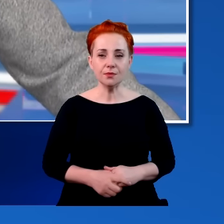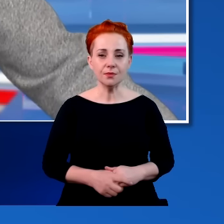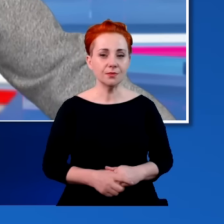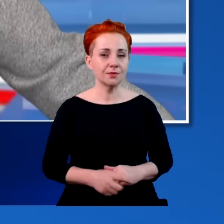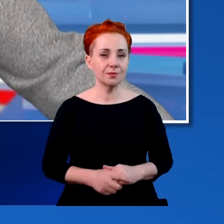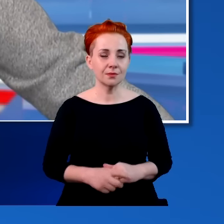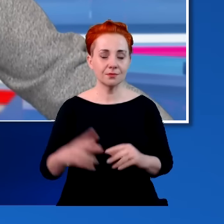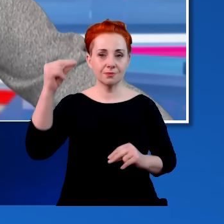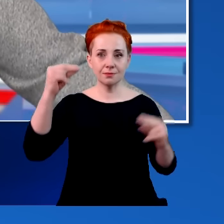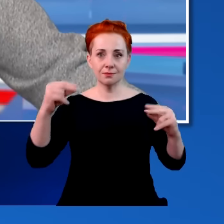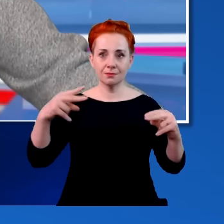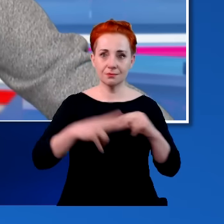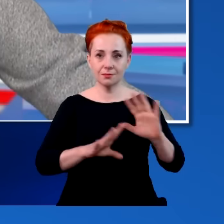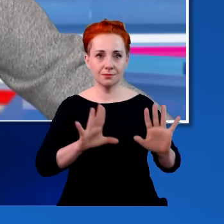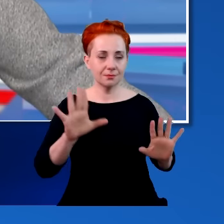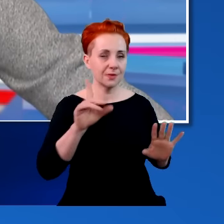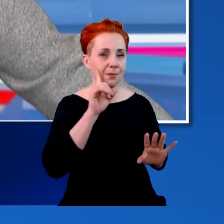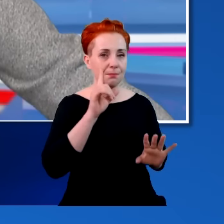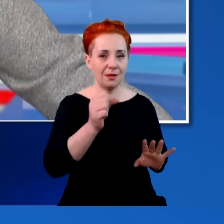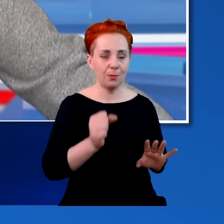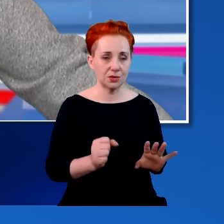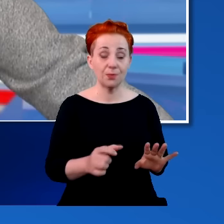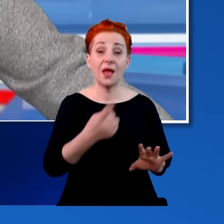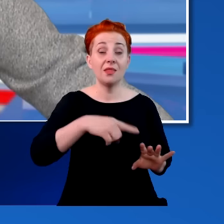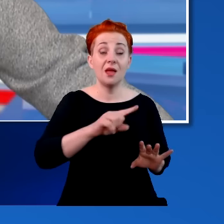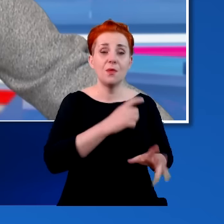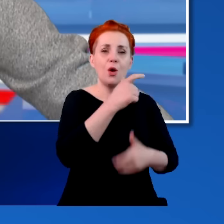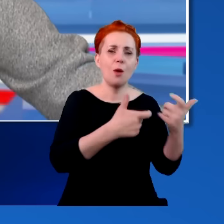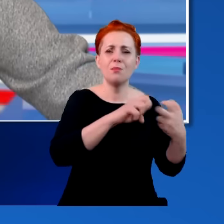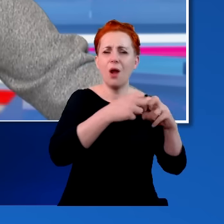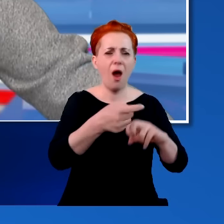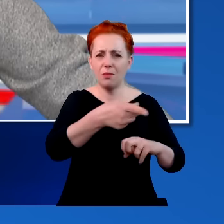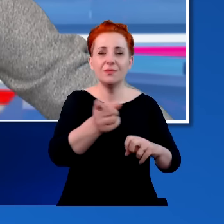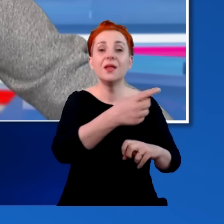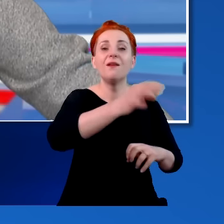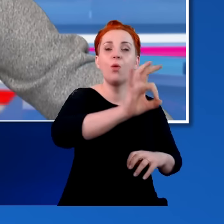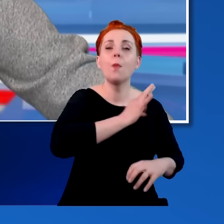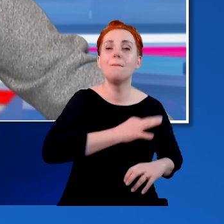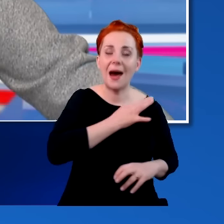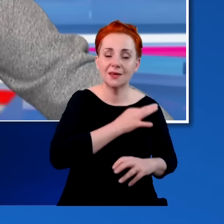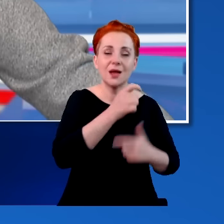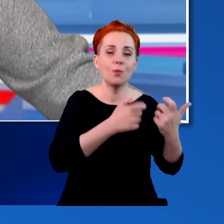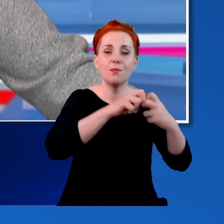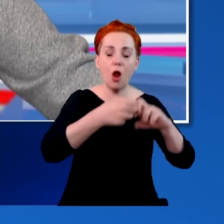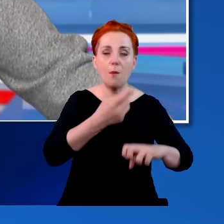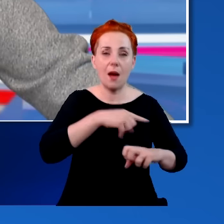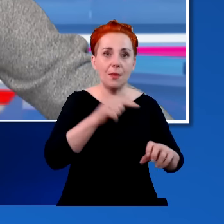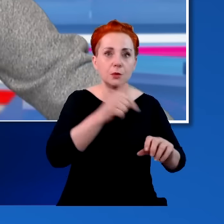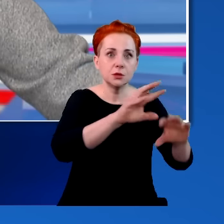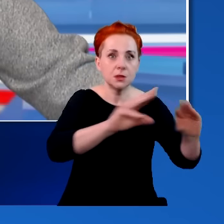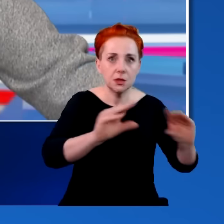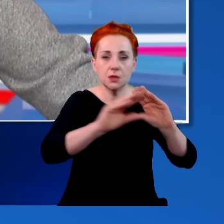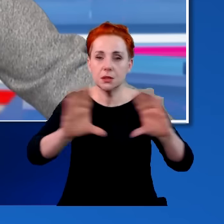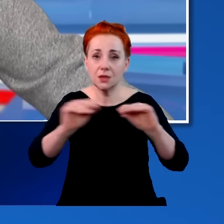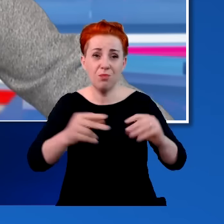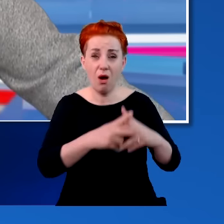Polska 2050. Teraz musimy gasić pożary, bo praktycznie w każdym obszarze, gdzie się nie ruszyć, to są problemy, których przez 8